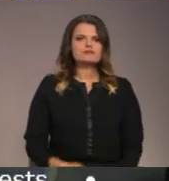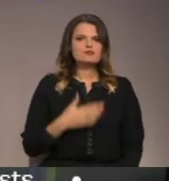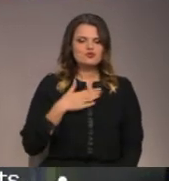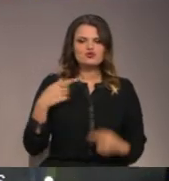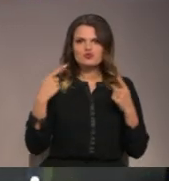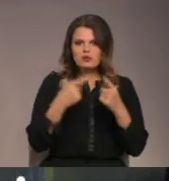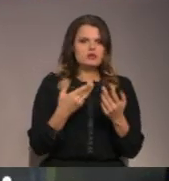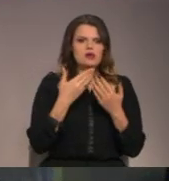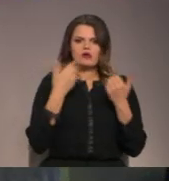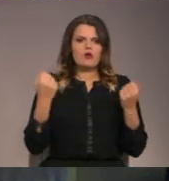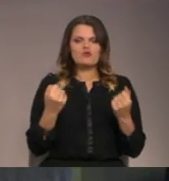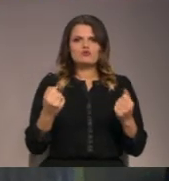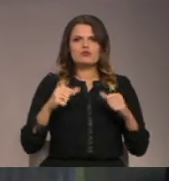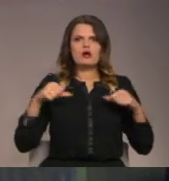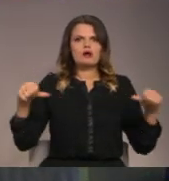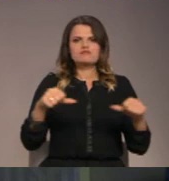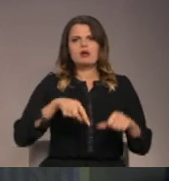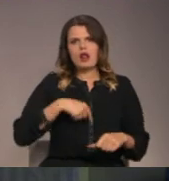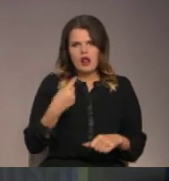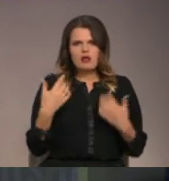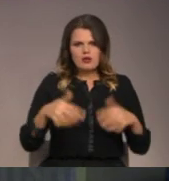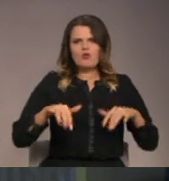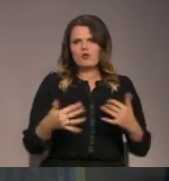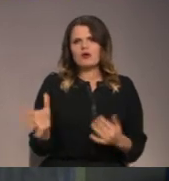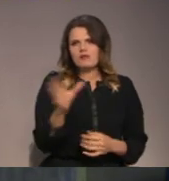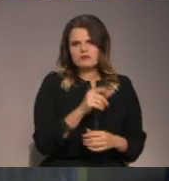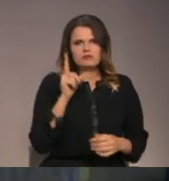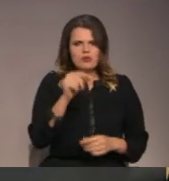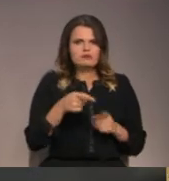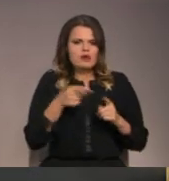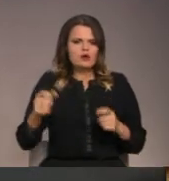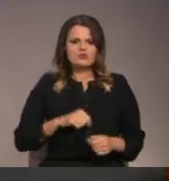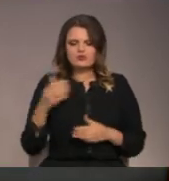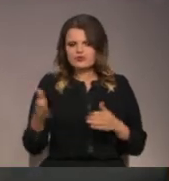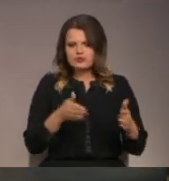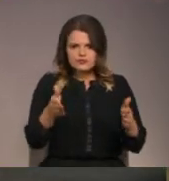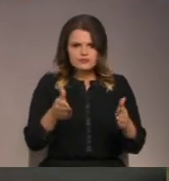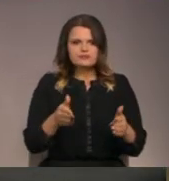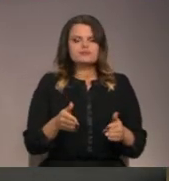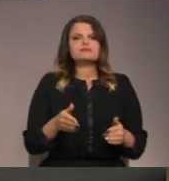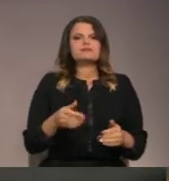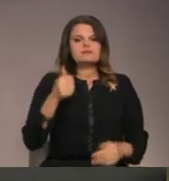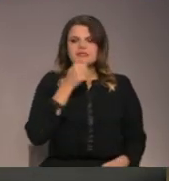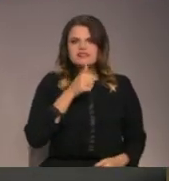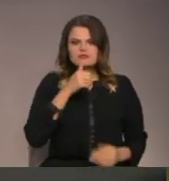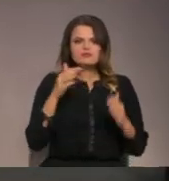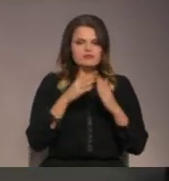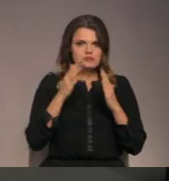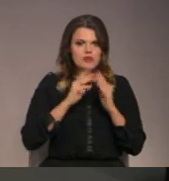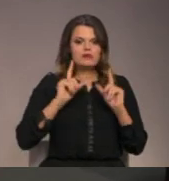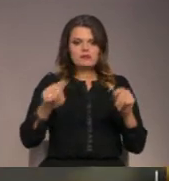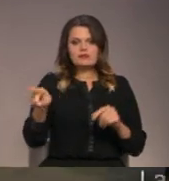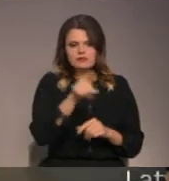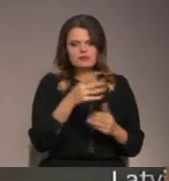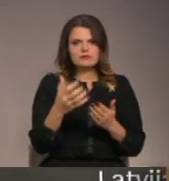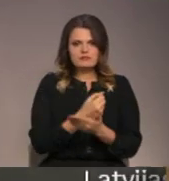Mūsu mērķis nebija turēt viņus vēl ilgāk, jo tā ir pārguruši un braukuši garu grūtu ceļu. Iklā igauņu mājās braucēji pat